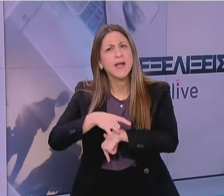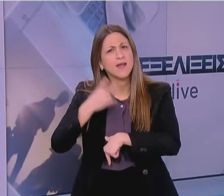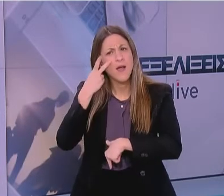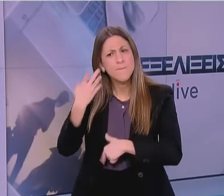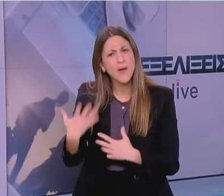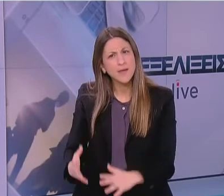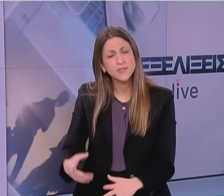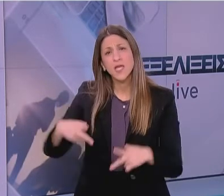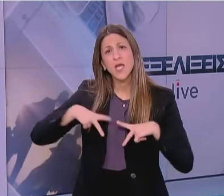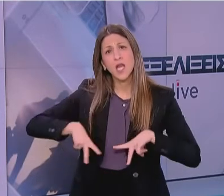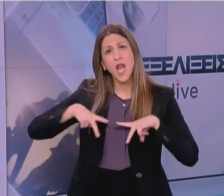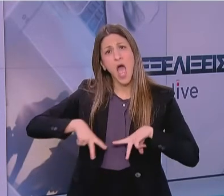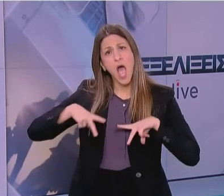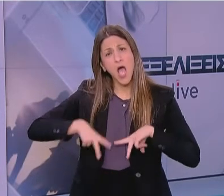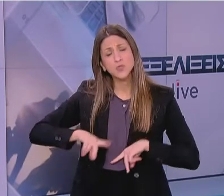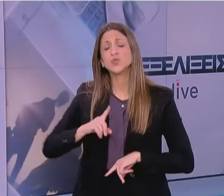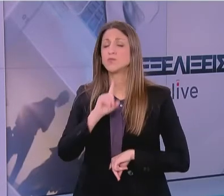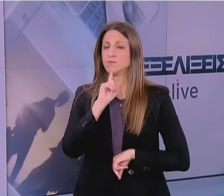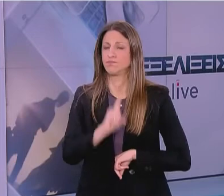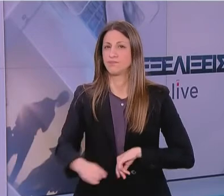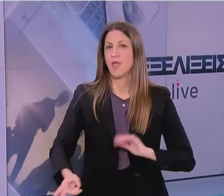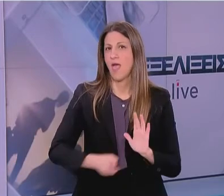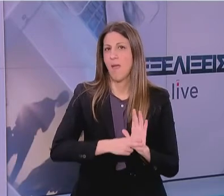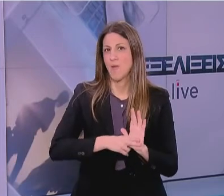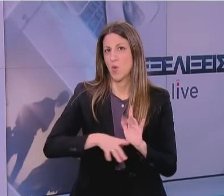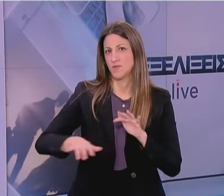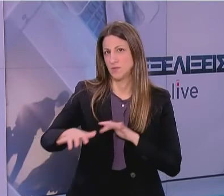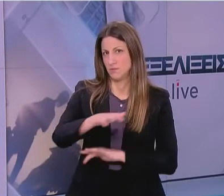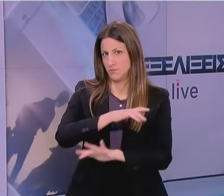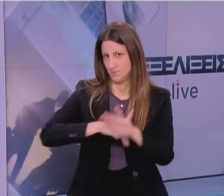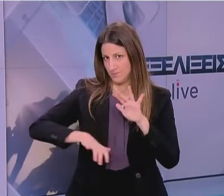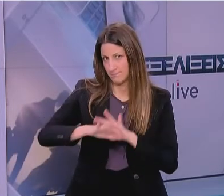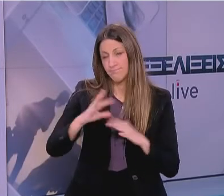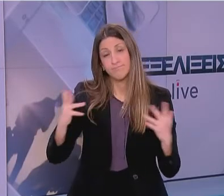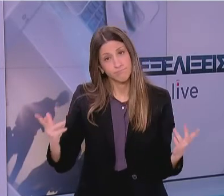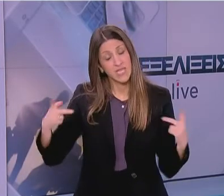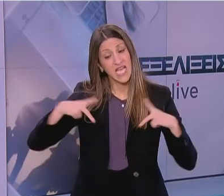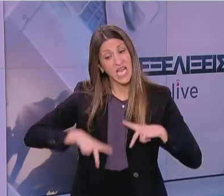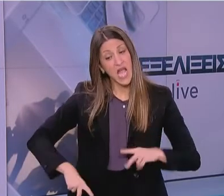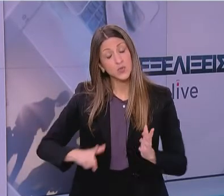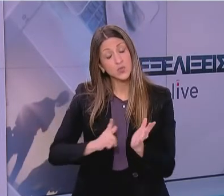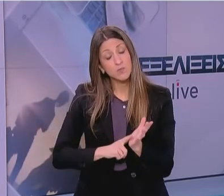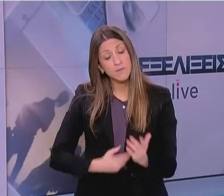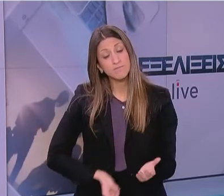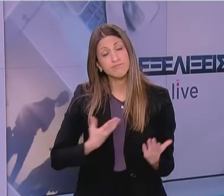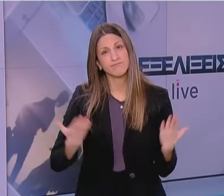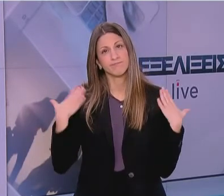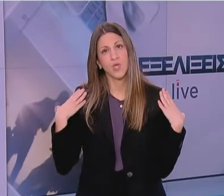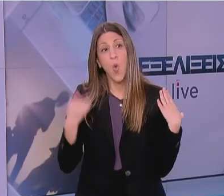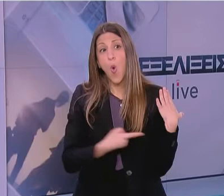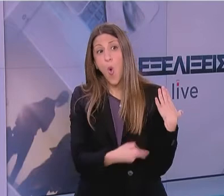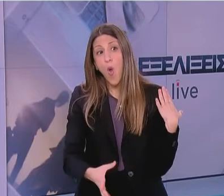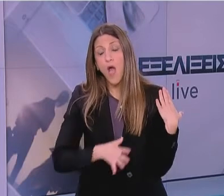Το κράτος έπραξε τα δέοντα για τους οργανωτές και παρακινητές αυτών των πρωτοβουλειών. Ουδής μπορεί να λειτουργεί εκτός νόμου,